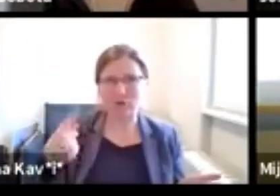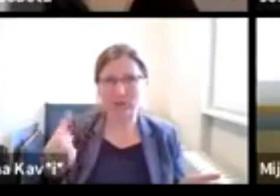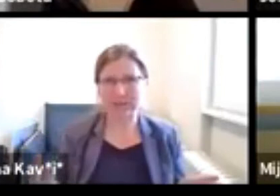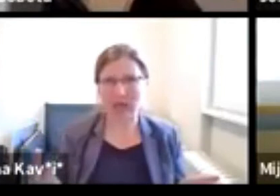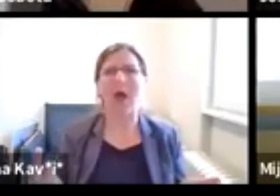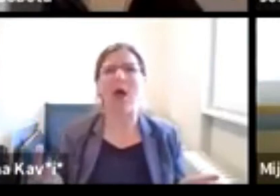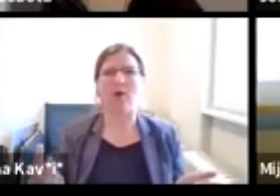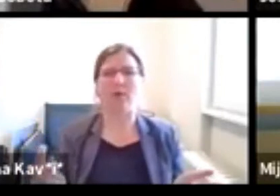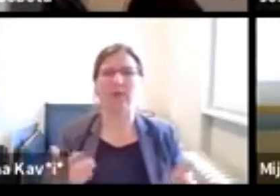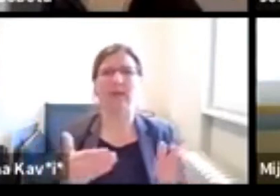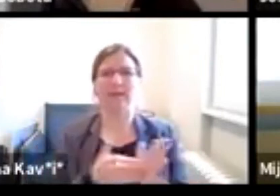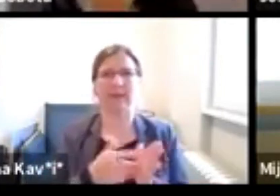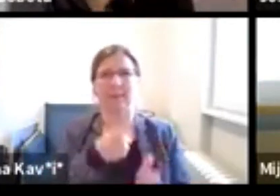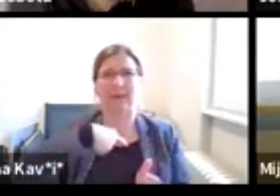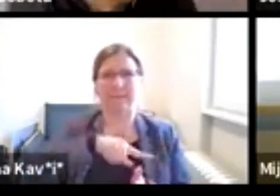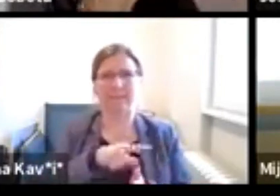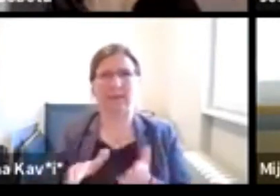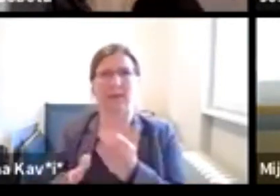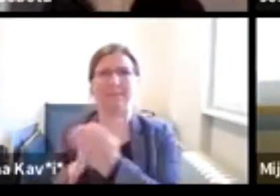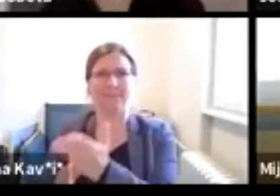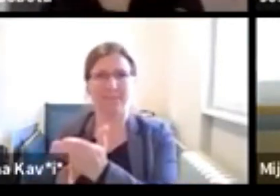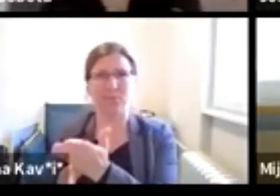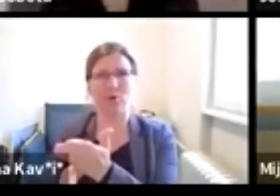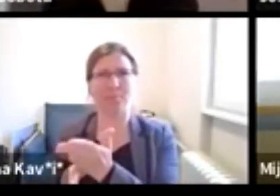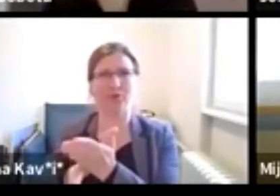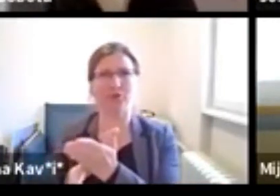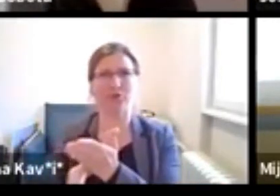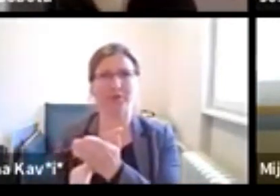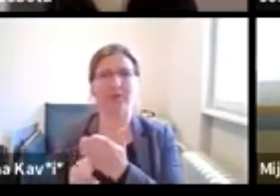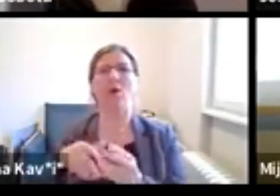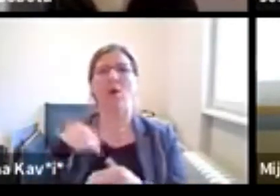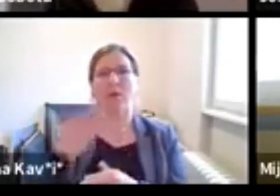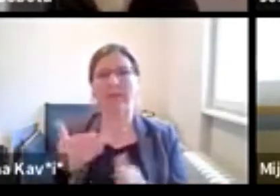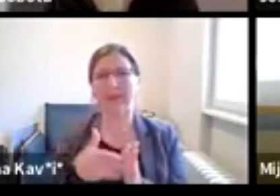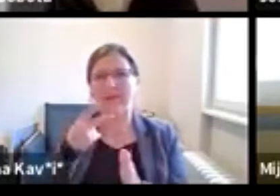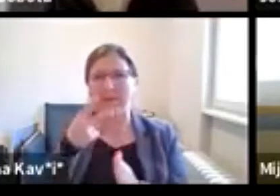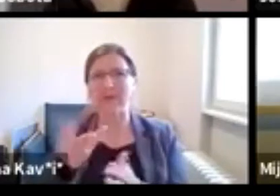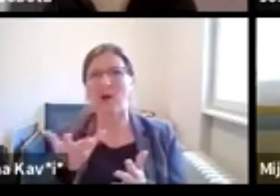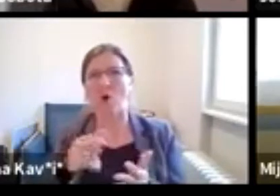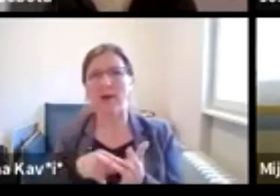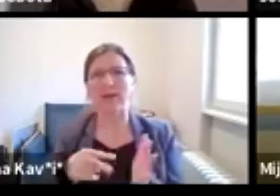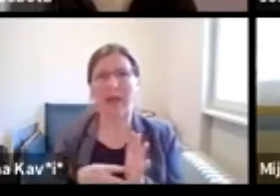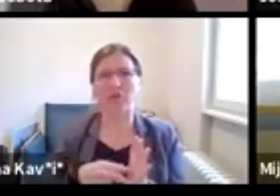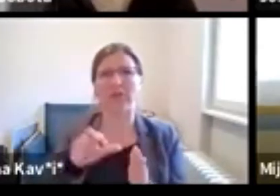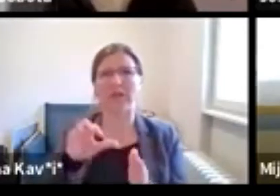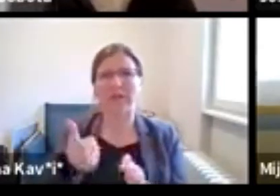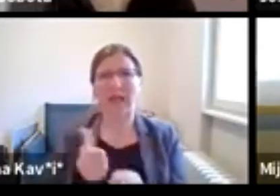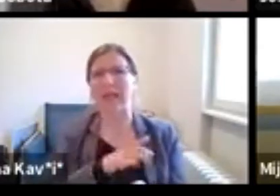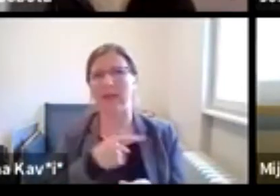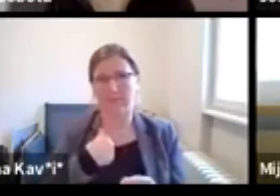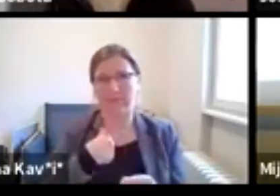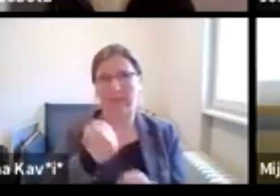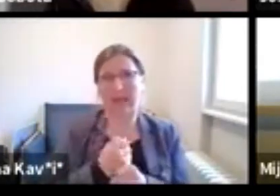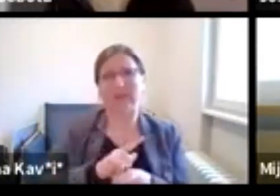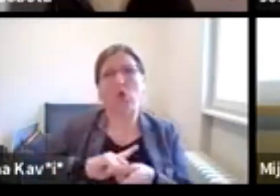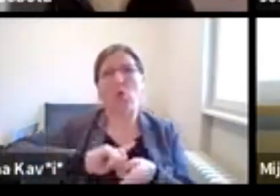onda tu treba zapravo pružiti tu pomoć, to jest procijeniti na koji način onda da li u potpunosti umjesto nje izvršiti